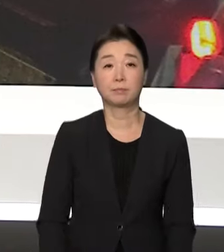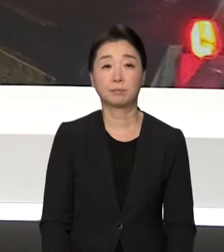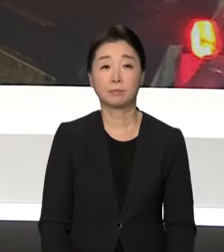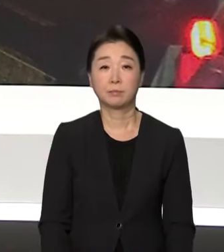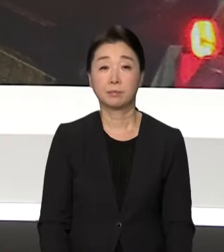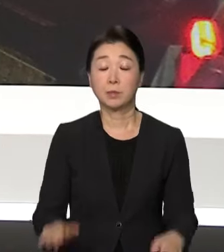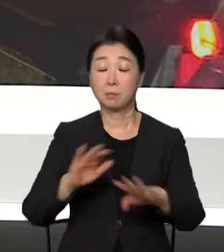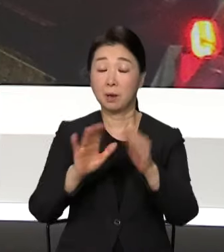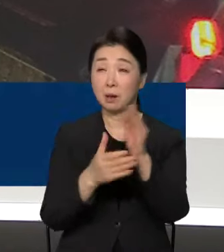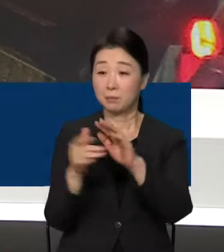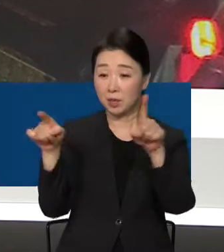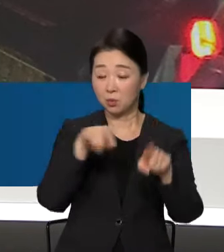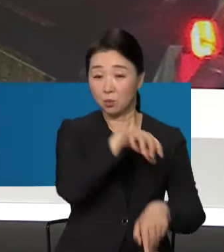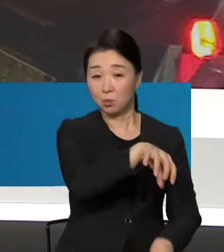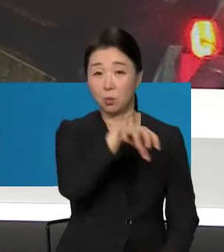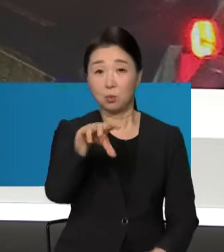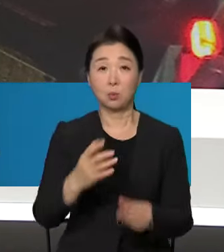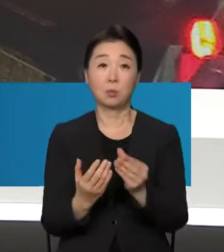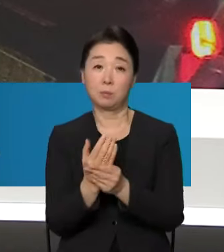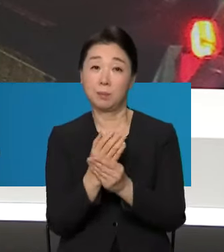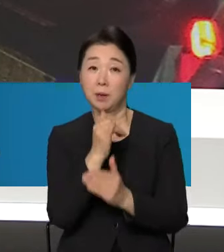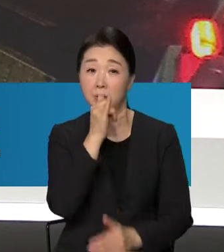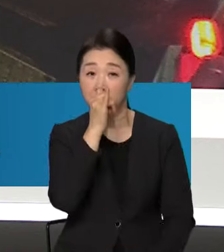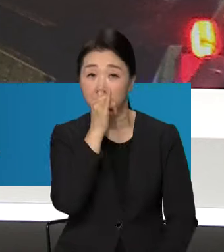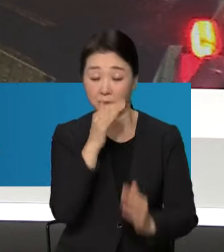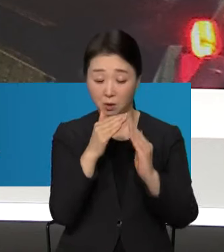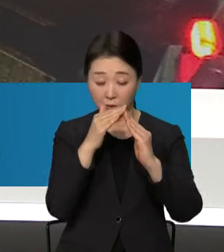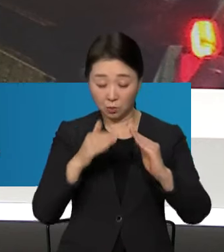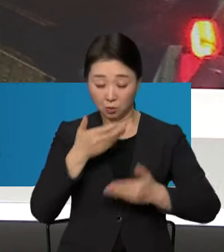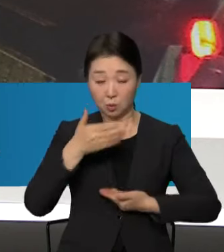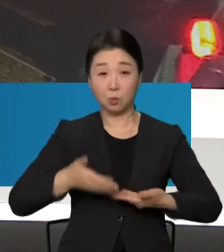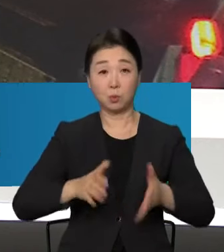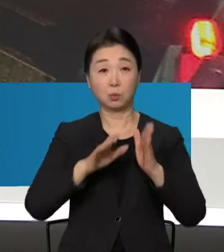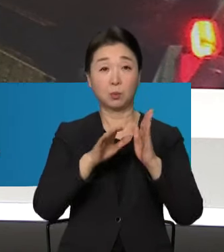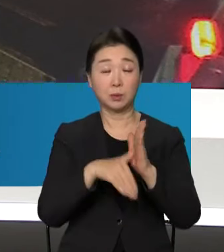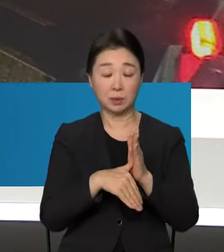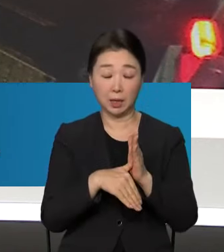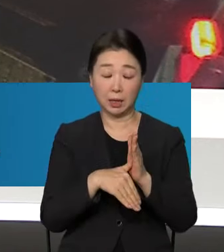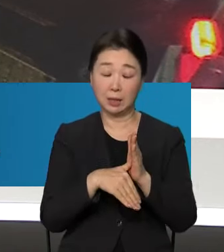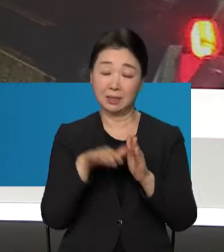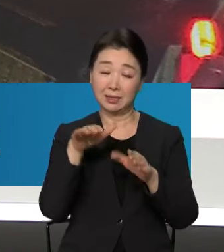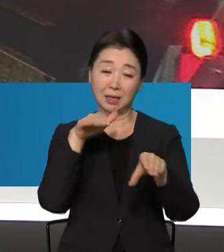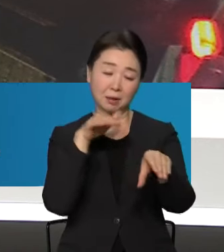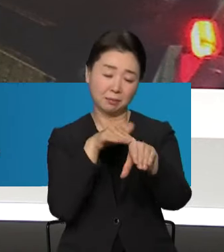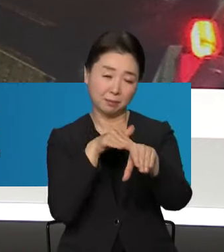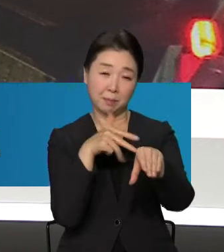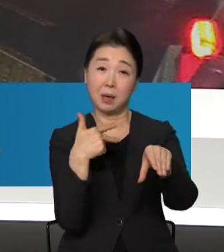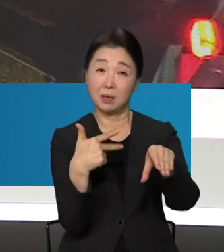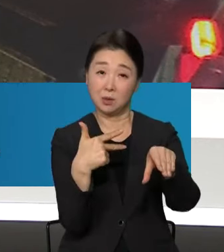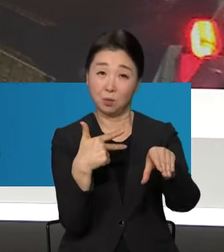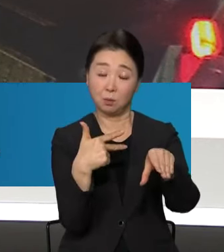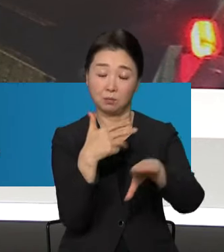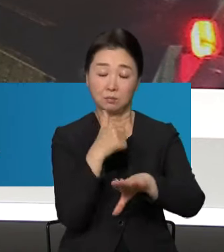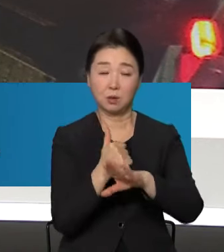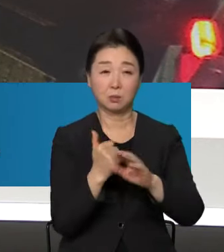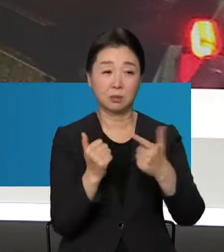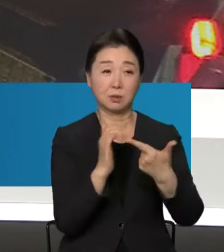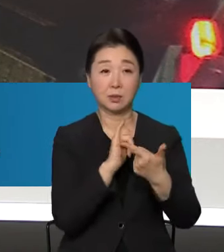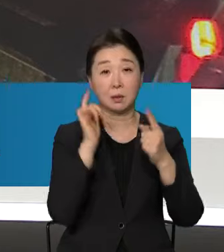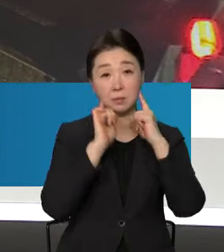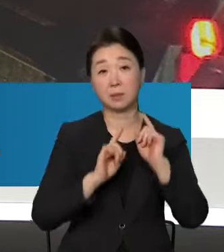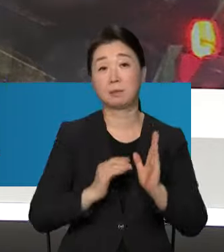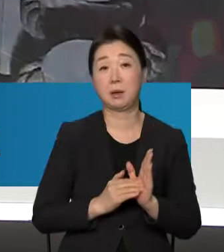밤사이 전국 곳곳에서 사고가 잇따랐습니다. 전주의 한 고속도로에서 차량 7대가 잇따라 부딪혀 6명이 부상을